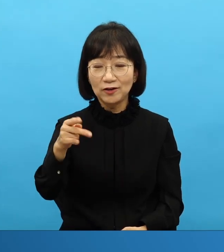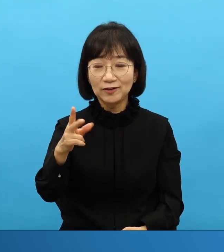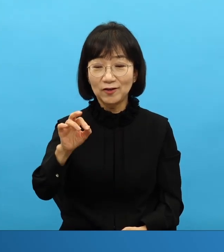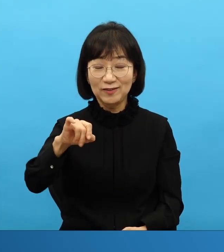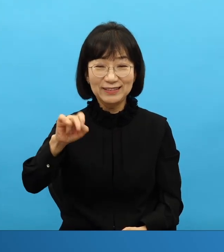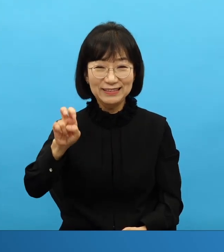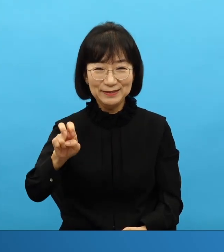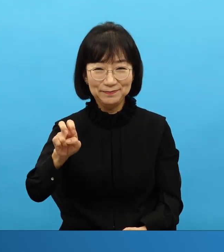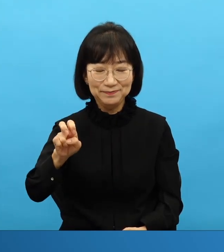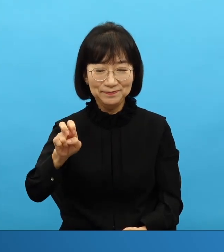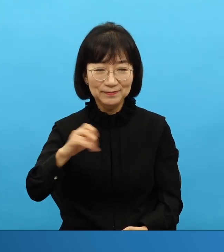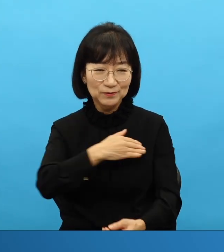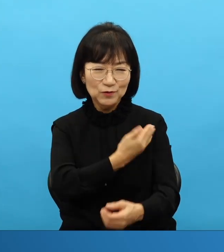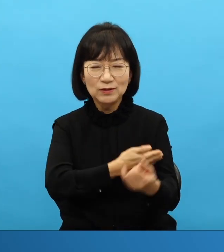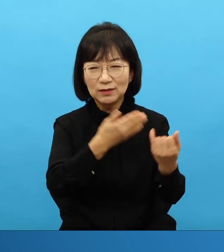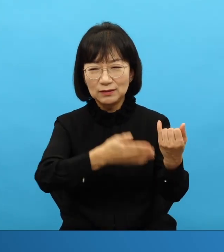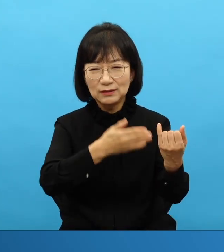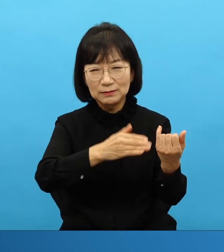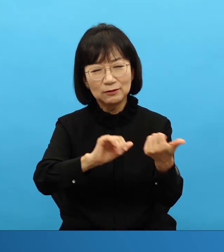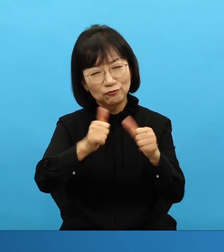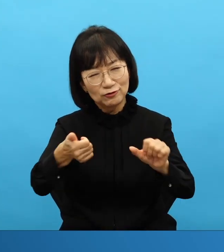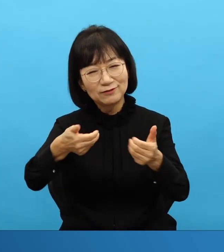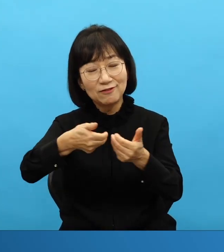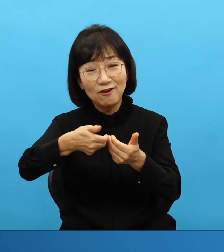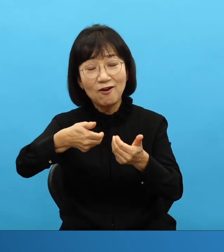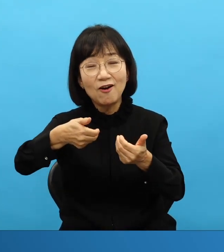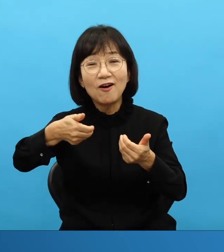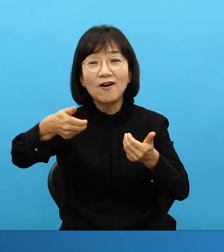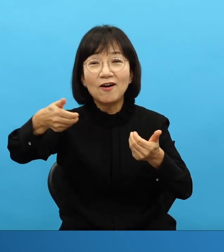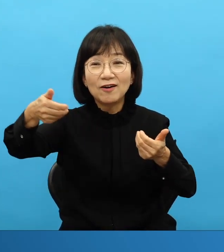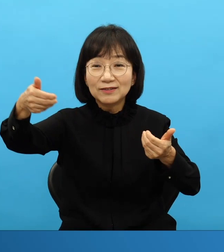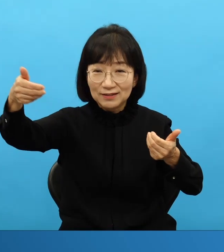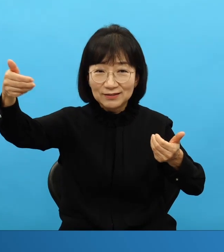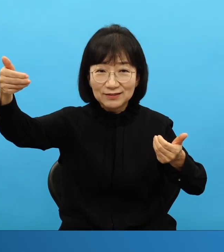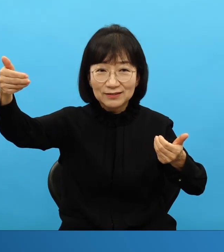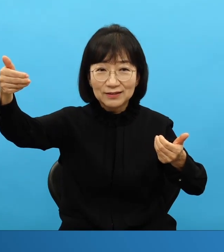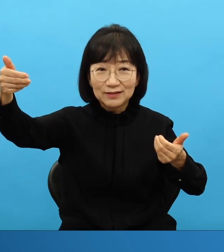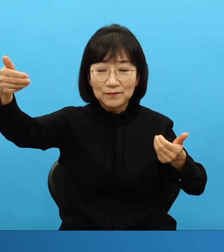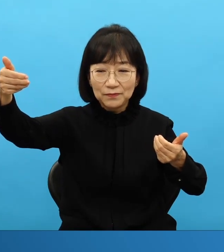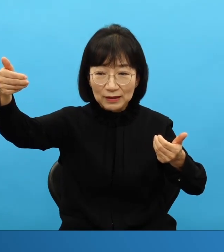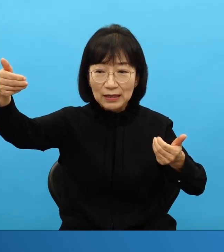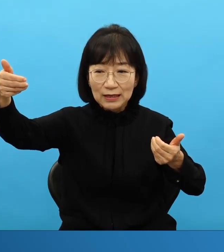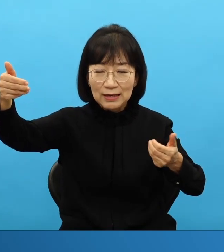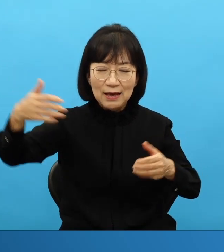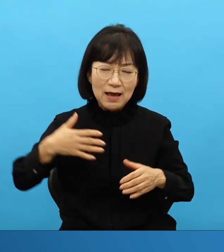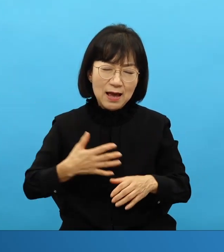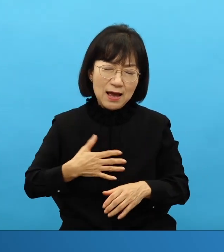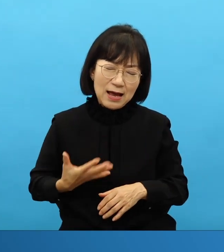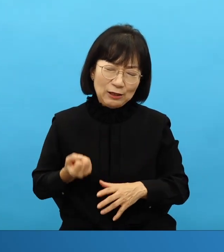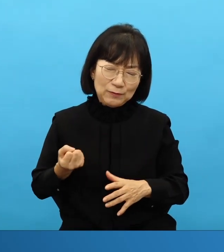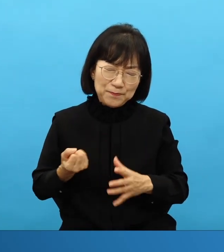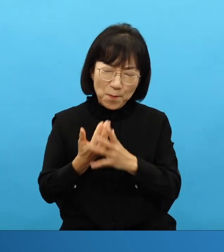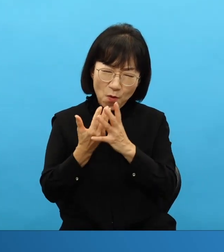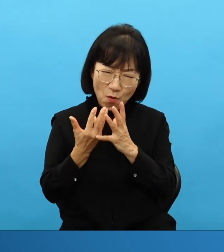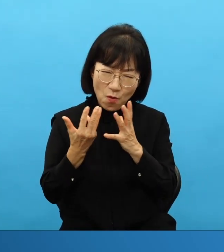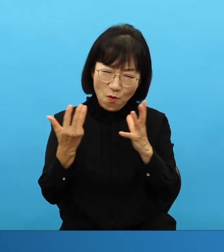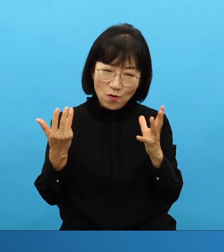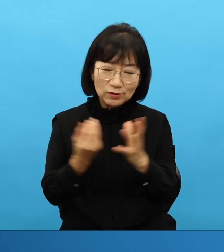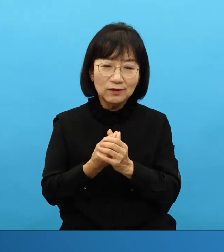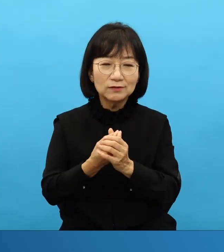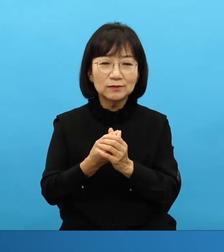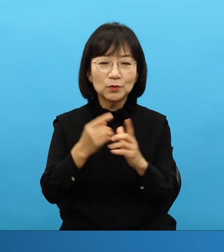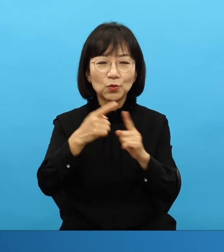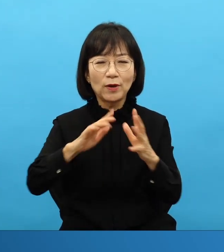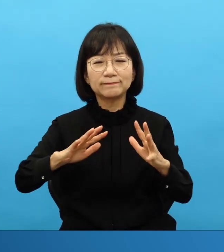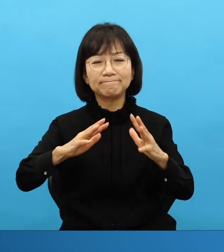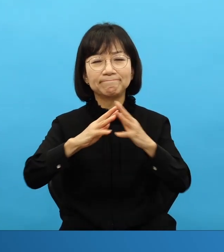돌아가시면서 소천하셨는데 모든 것을 성전 건축에 바친 거예요. 这个郑景新劝世呢，他